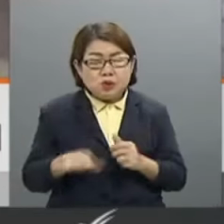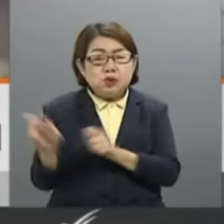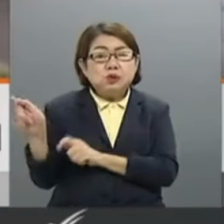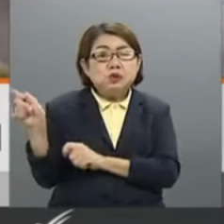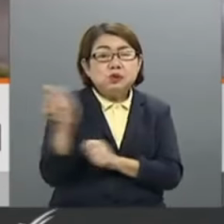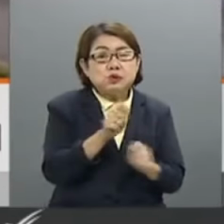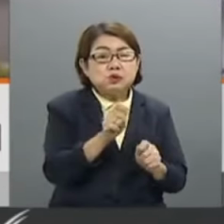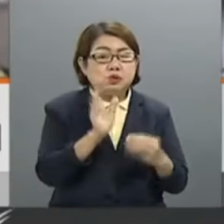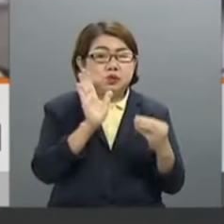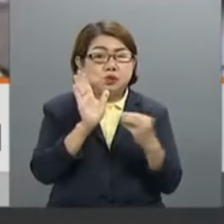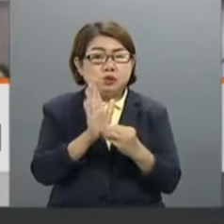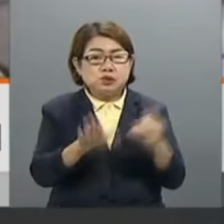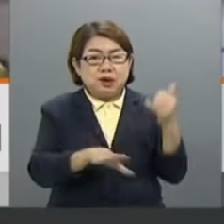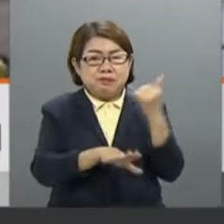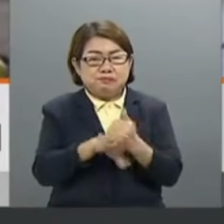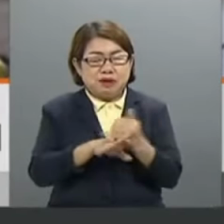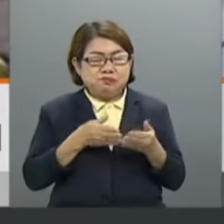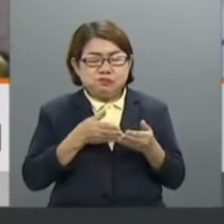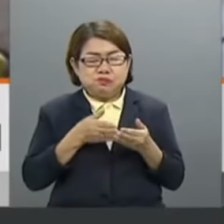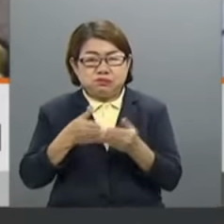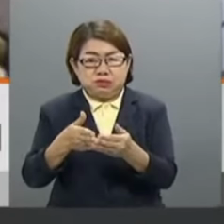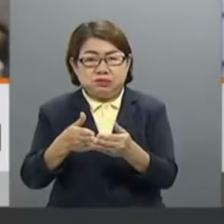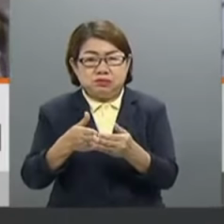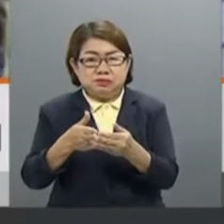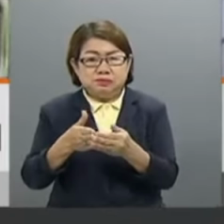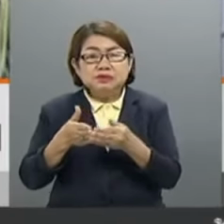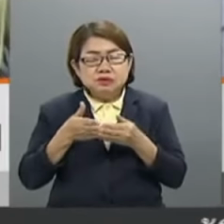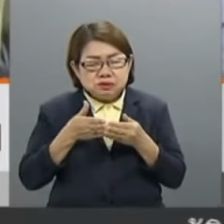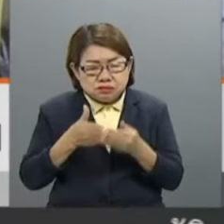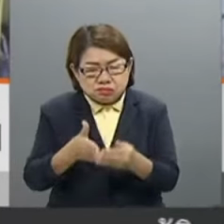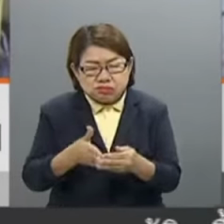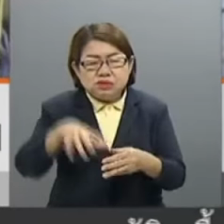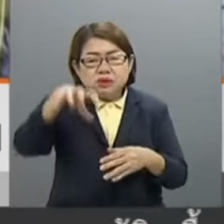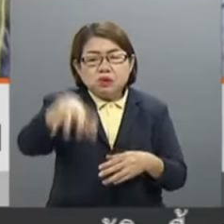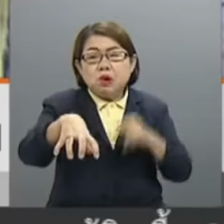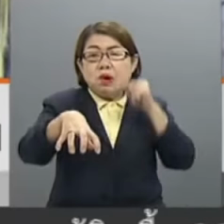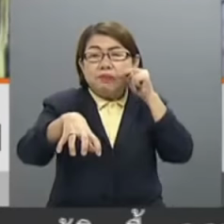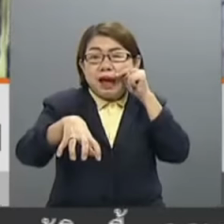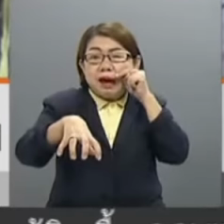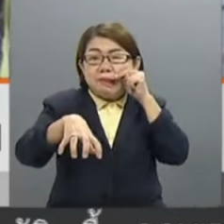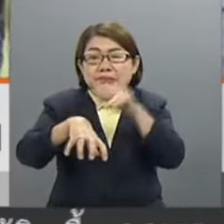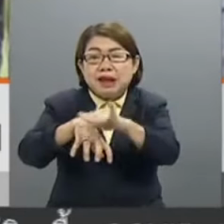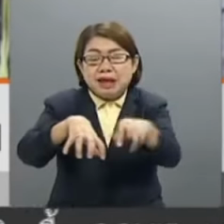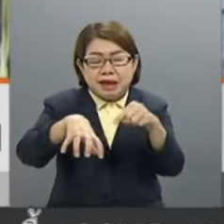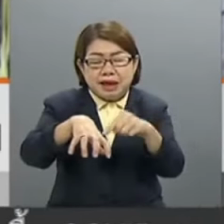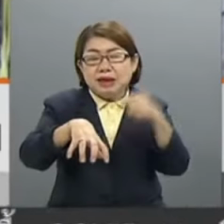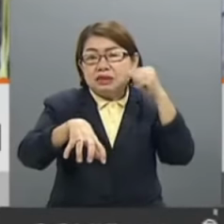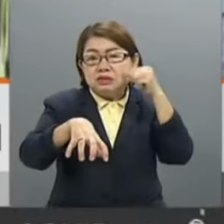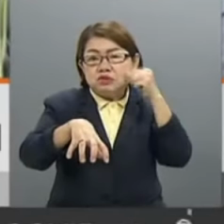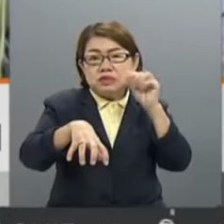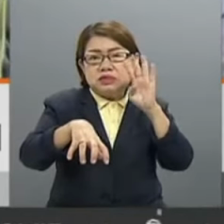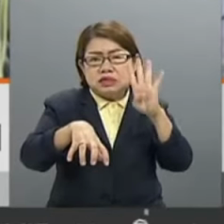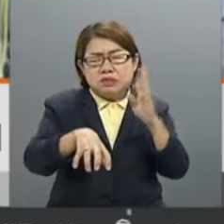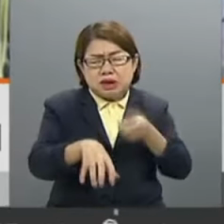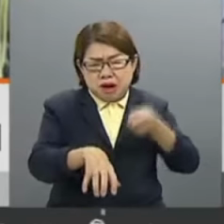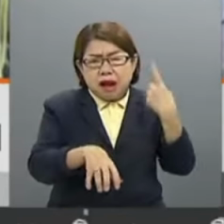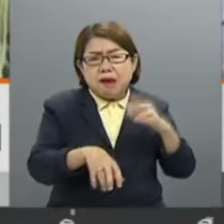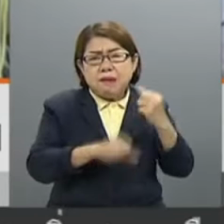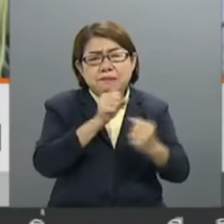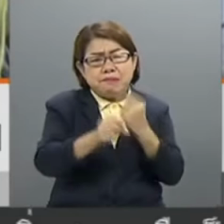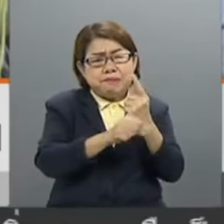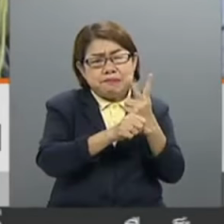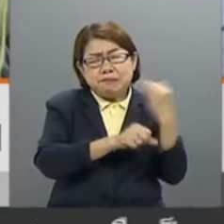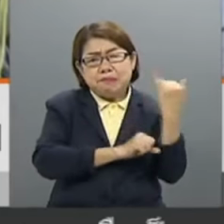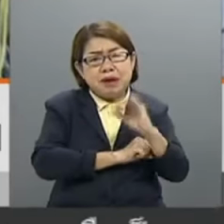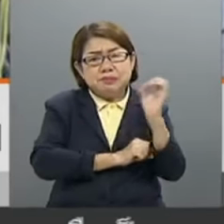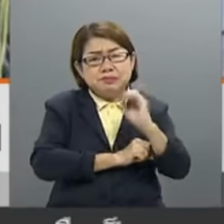าเรือเพื่อข้ามไปอยู่เกาะเสม็ด4วันเพราะว่าไม่ได้มานานหลายปีแล้วค่ะแล้วก็เพื่อตั้งใจมาให้กำลังใจคนระยองโดยเฉพาะใน